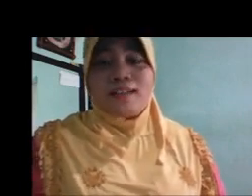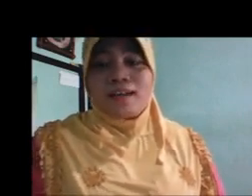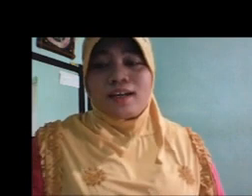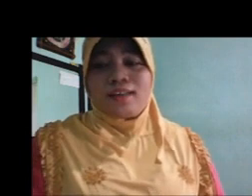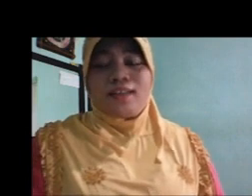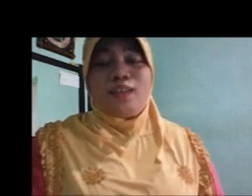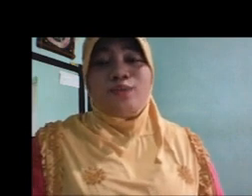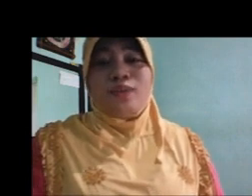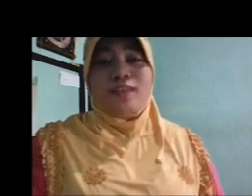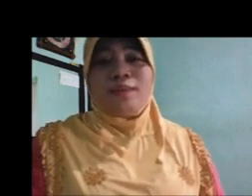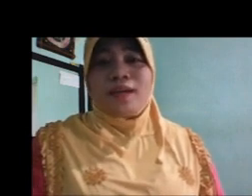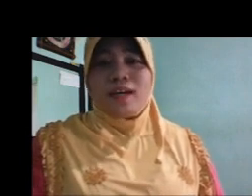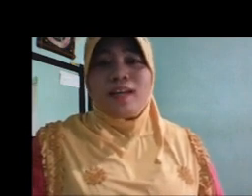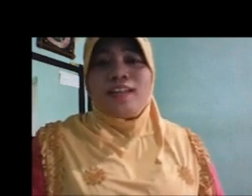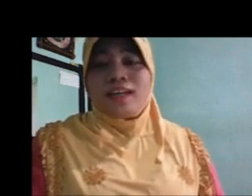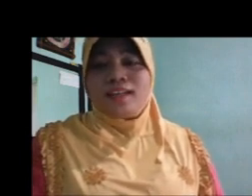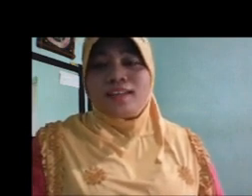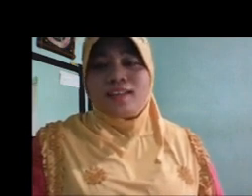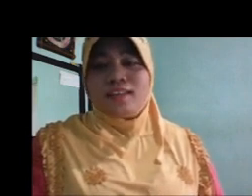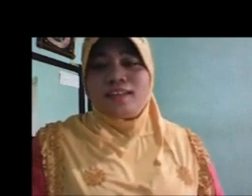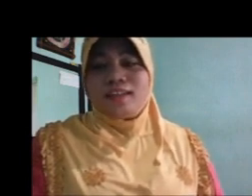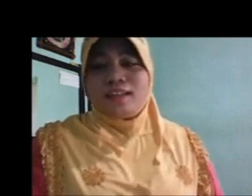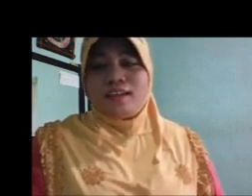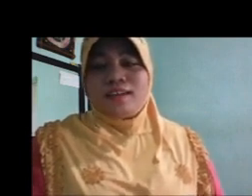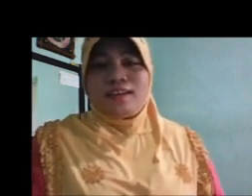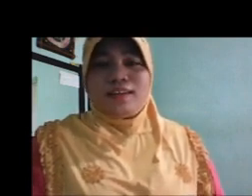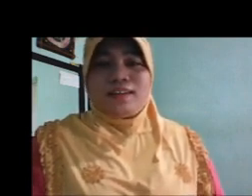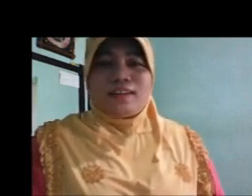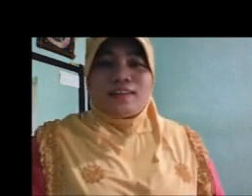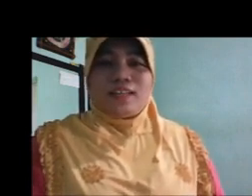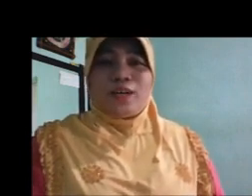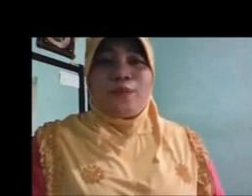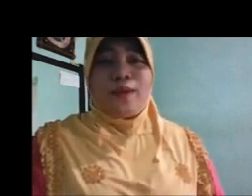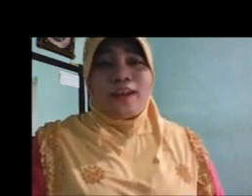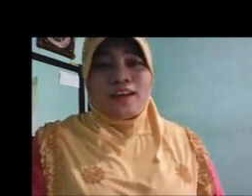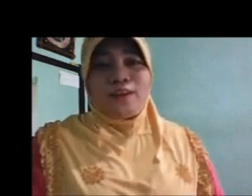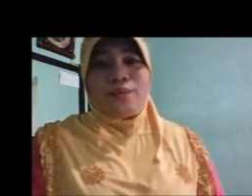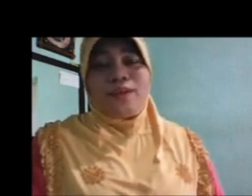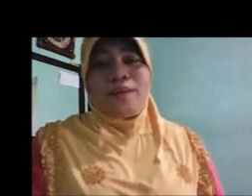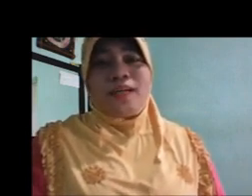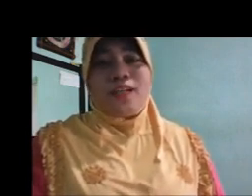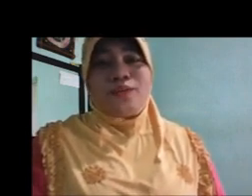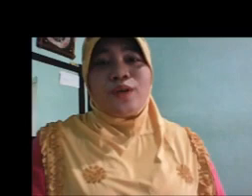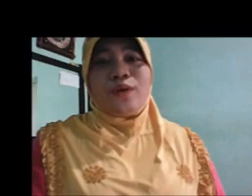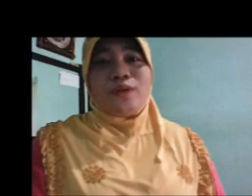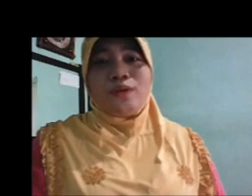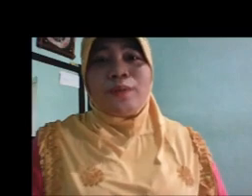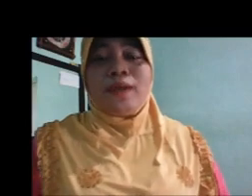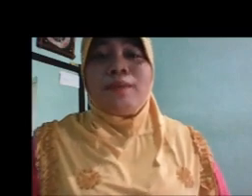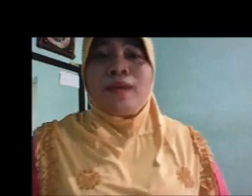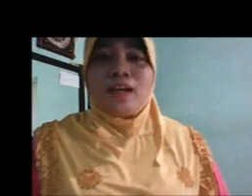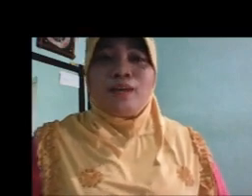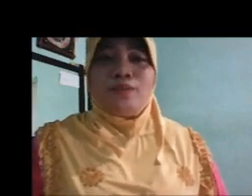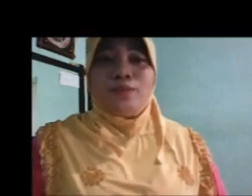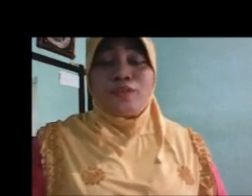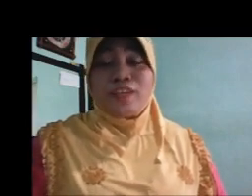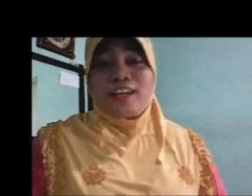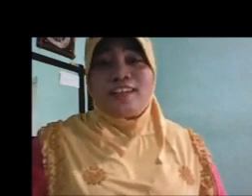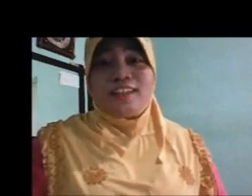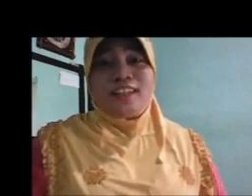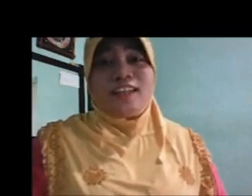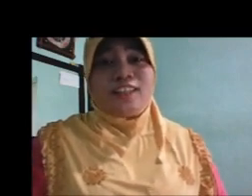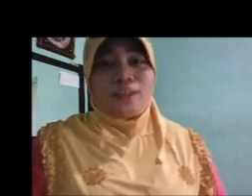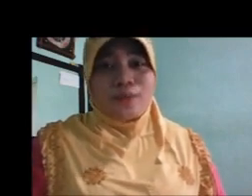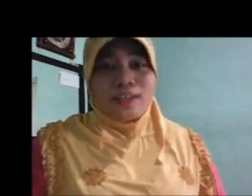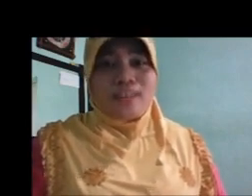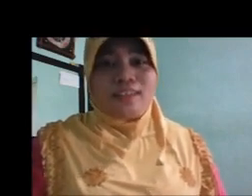mereka rasakan tentang tugas yang mereka jalani. Jangan lupa ya, ayah bunda berikan juga waktu kepada mereka untuk menyesuaikan